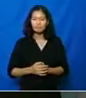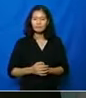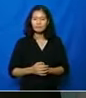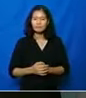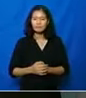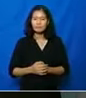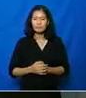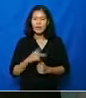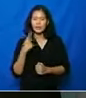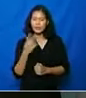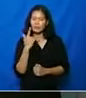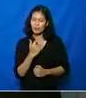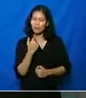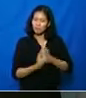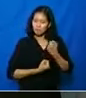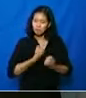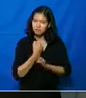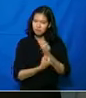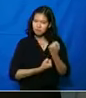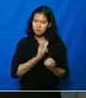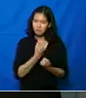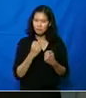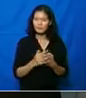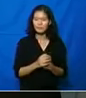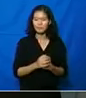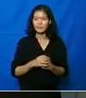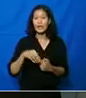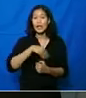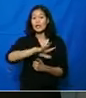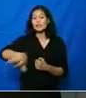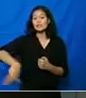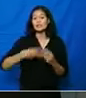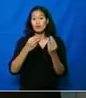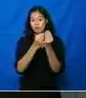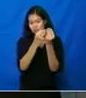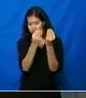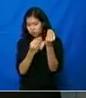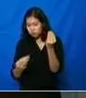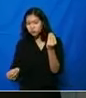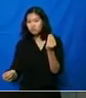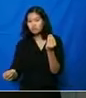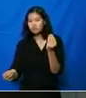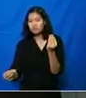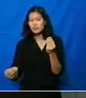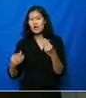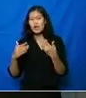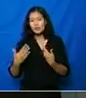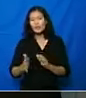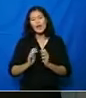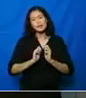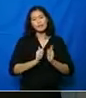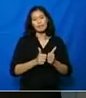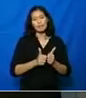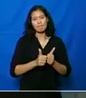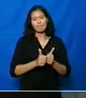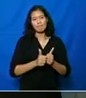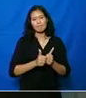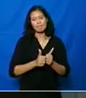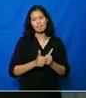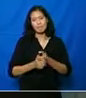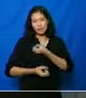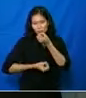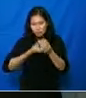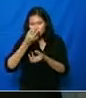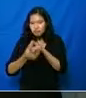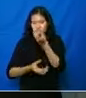teruskan, dan seluruh jajaran dalam posisi siap untuk meneruskan apa yang